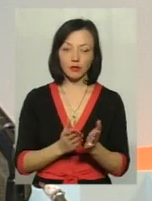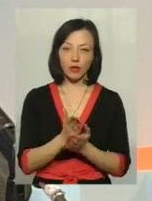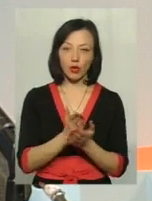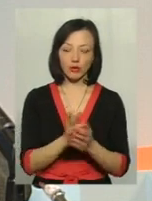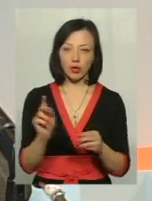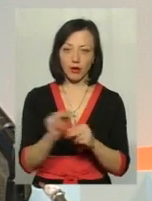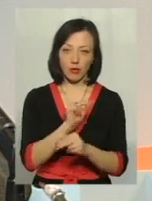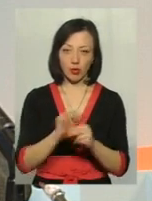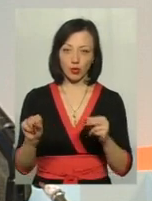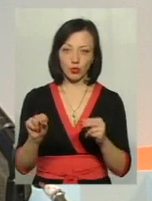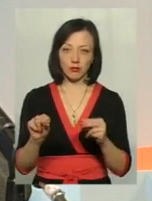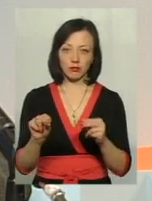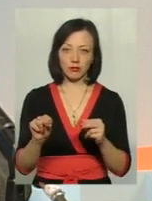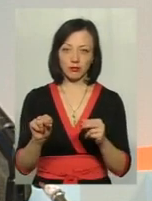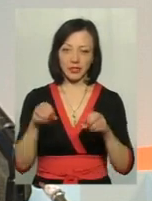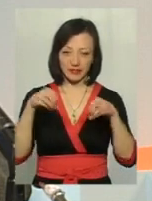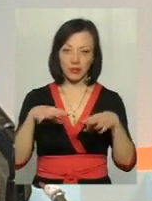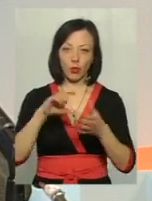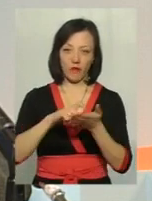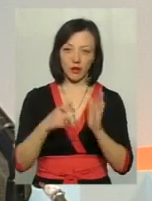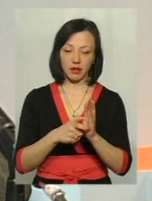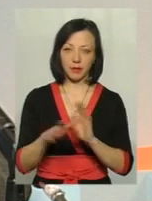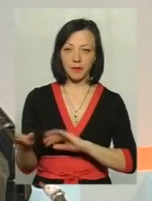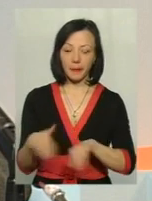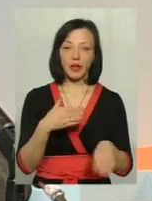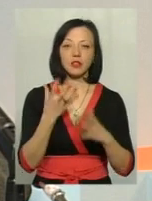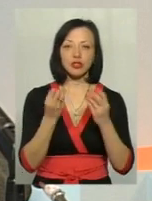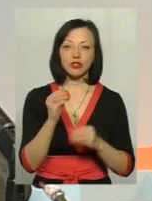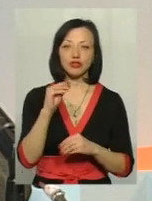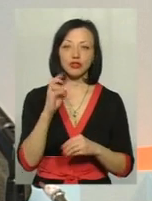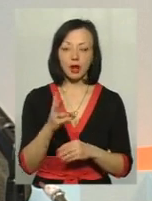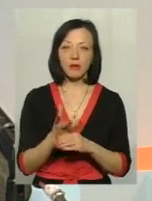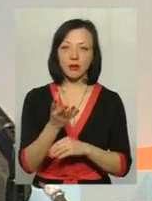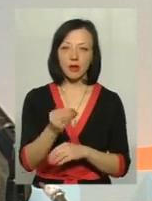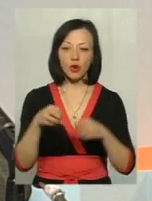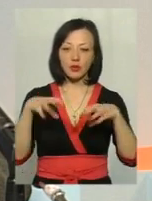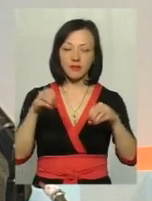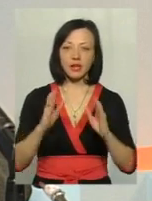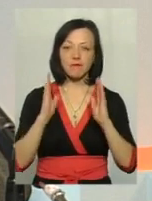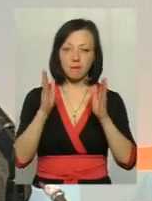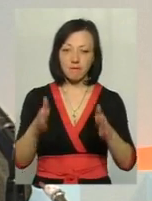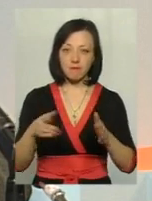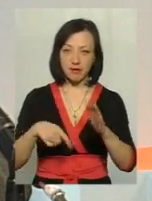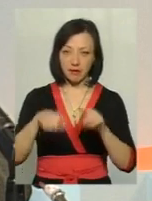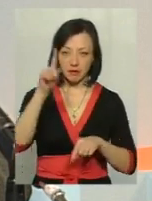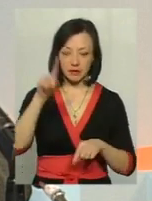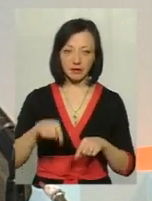з його обслуговування. Далі ЖЕК платить за освітлення в під'їздах. Тобто